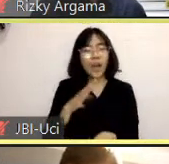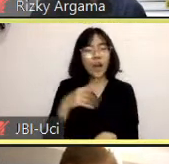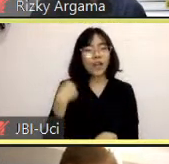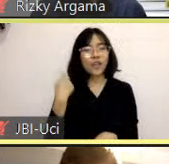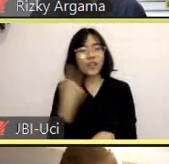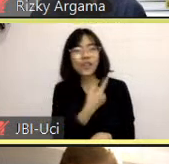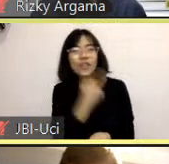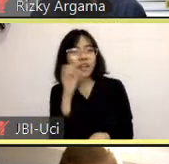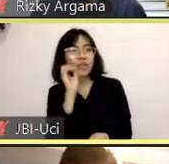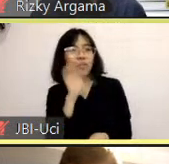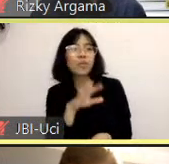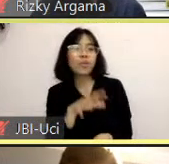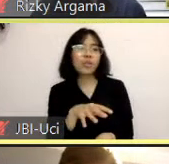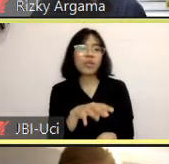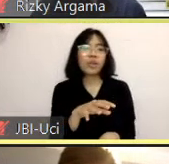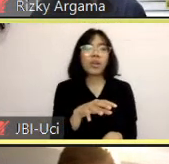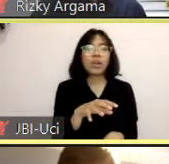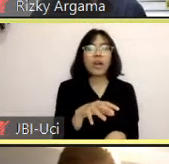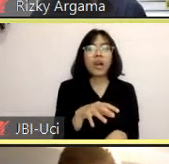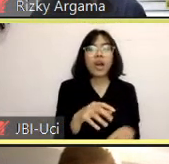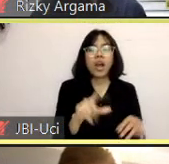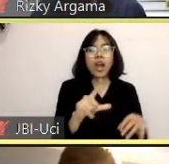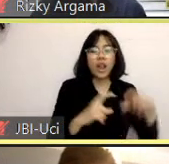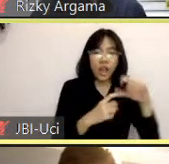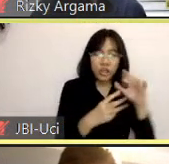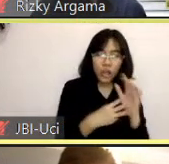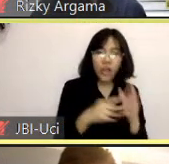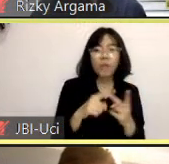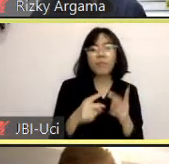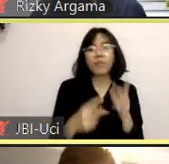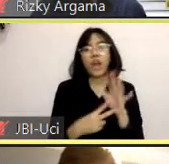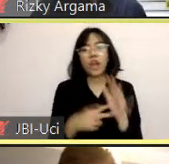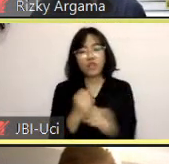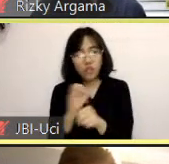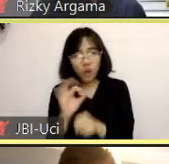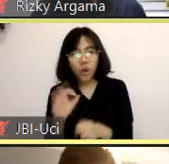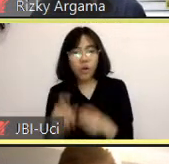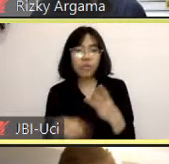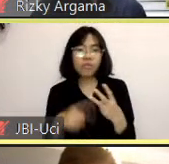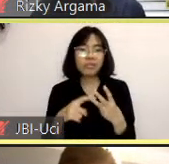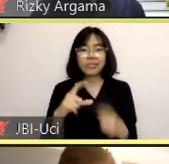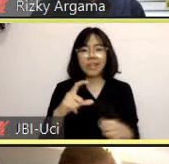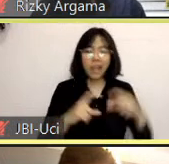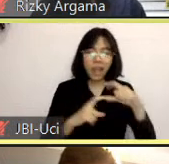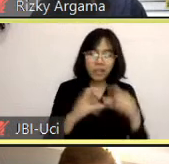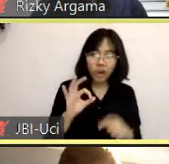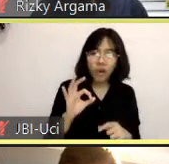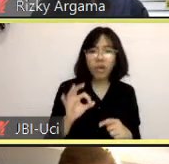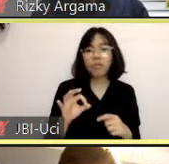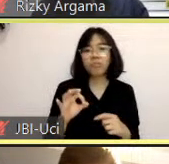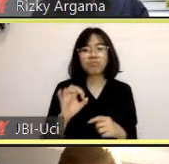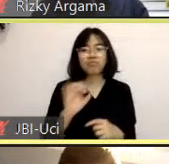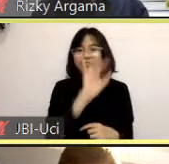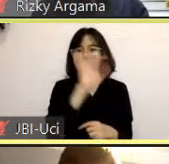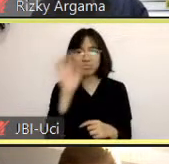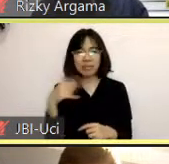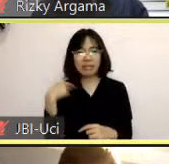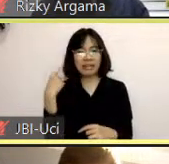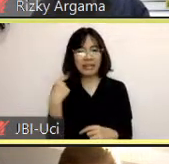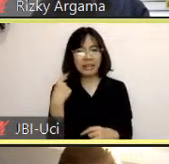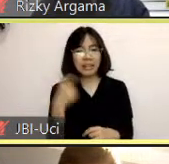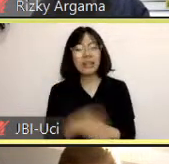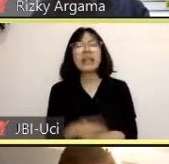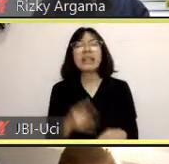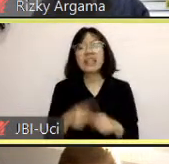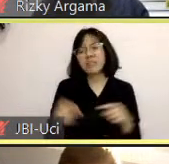pakai ORNOP, kadang pakai NGO, CSO, dan lain-lain. Tapi ada satu istilah yang problematik sebetulnya